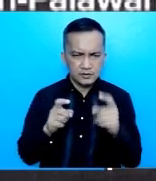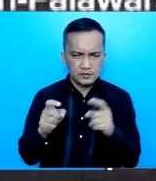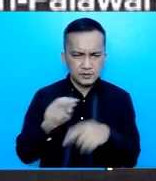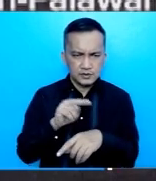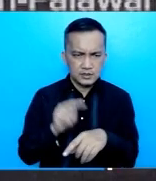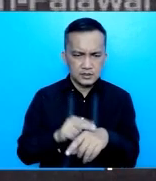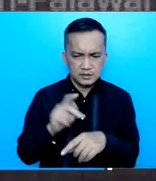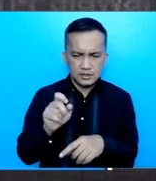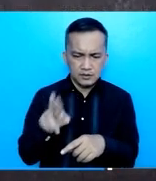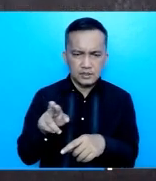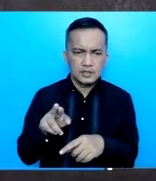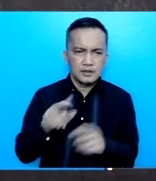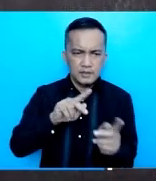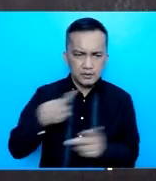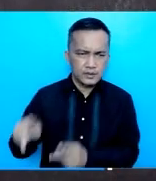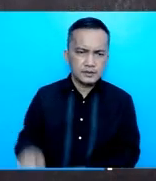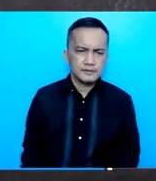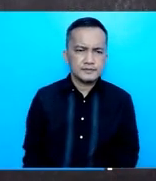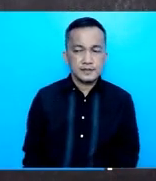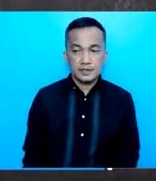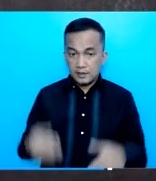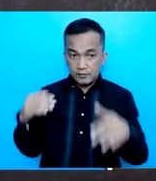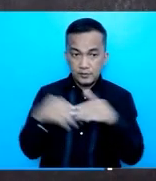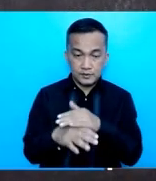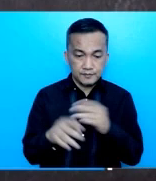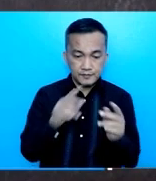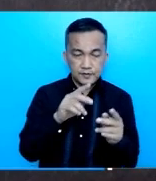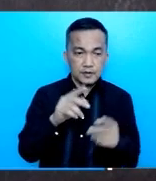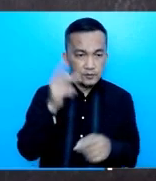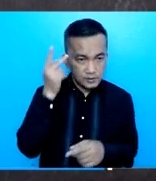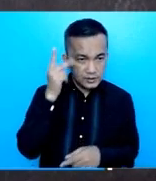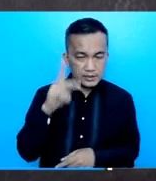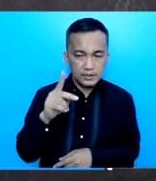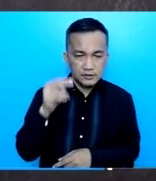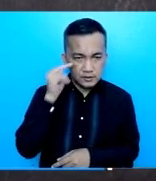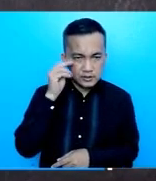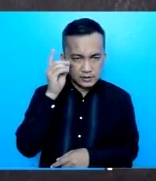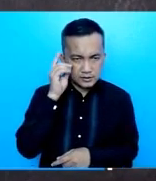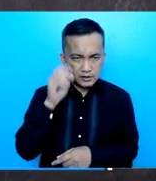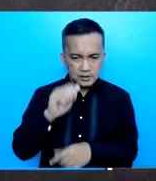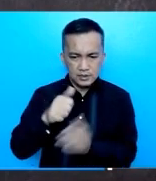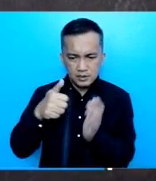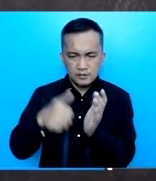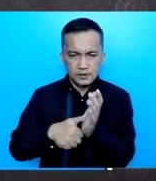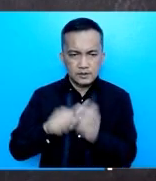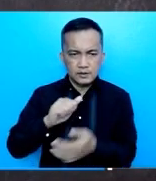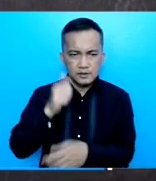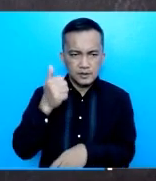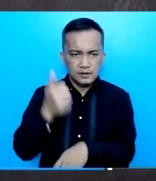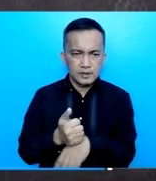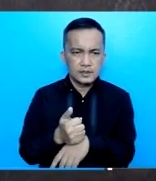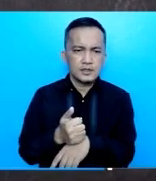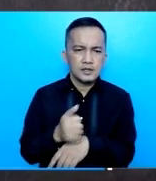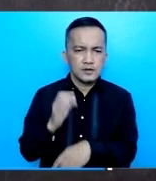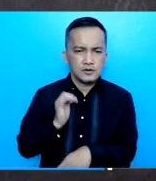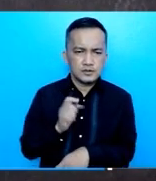Corporation, Palawan. Pumasok sa politika si De Gamo nang mahalal bilang konsehal sa bayan ng Seattle